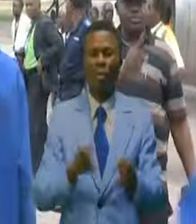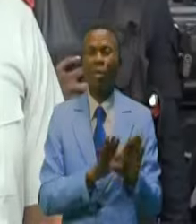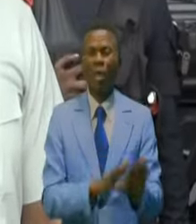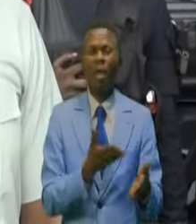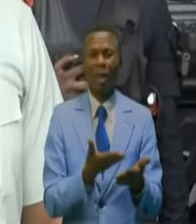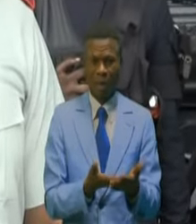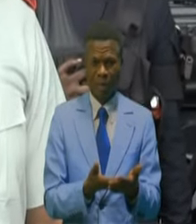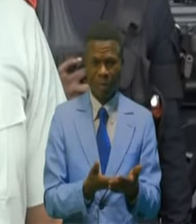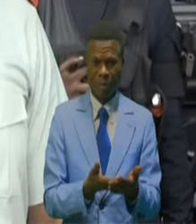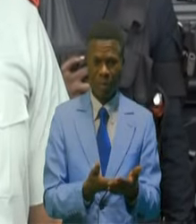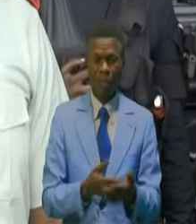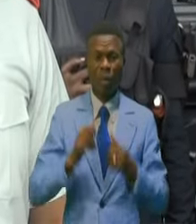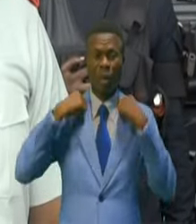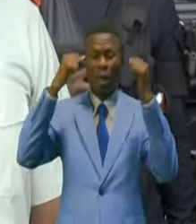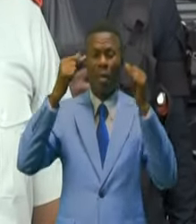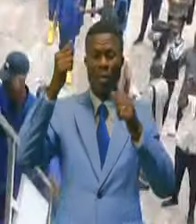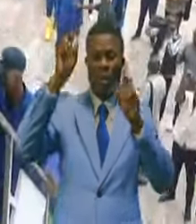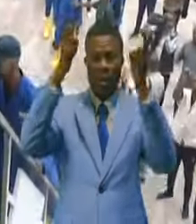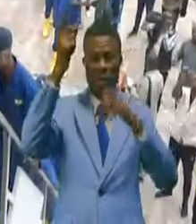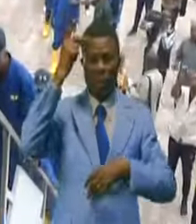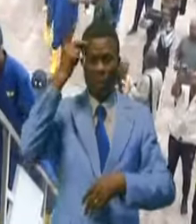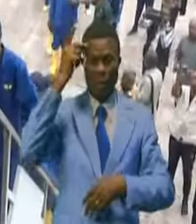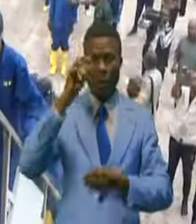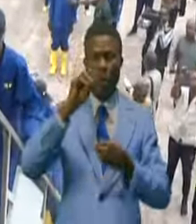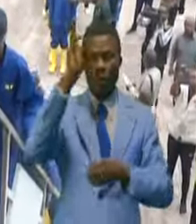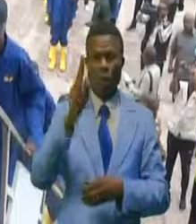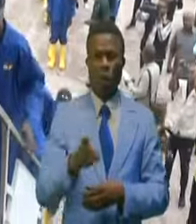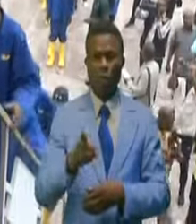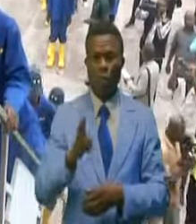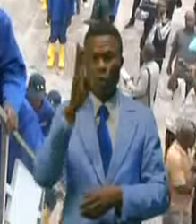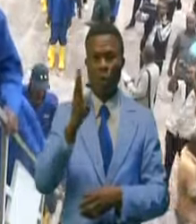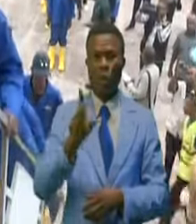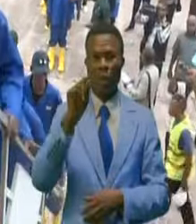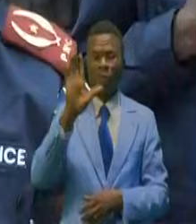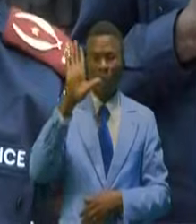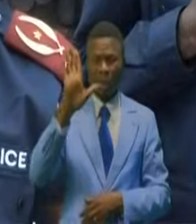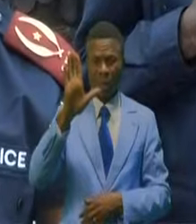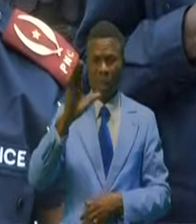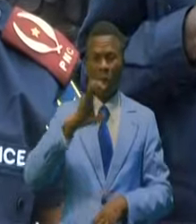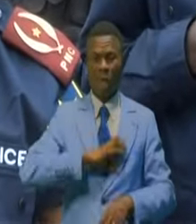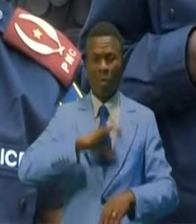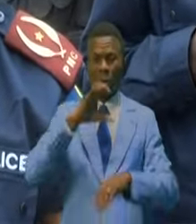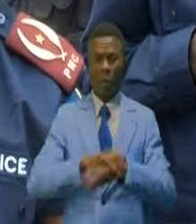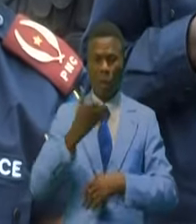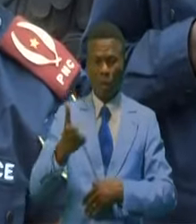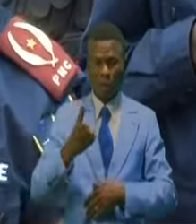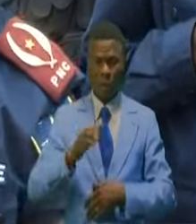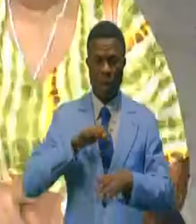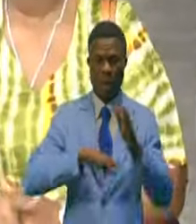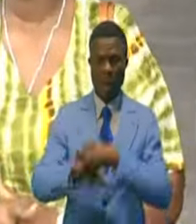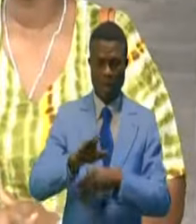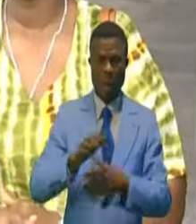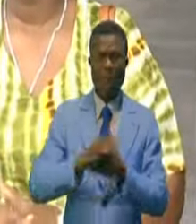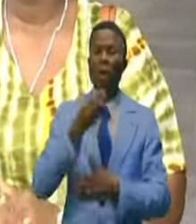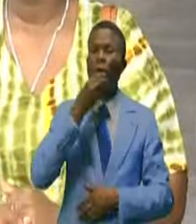pointe. Ces bandits urbains, au nombre de 325 tombés dans le filet de la police nationale, prennent la direction des